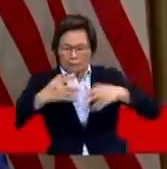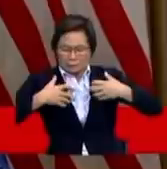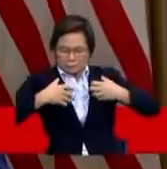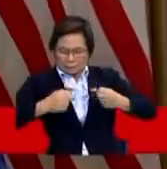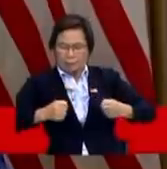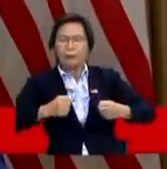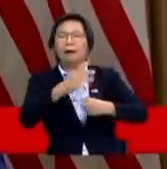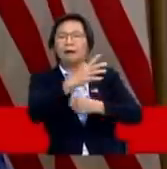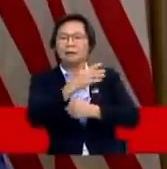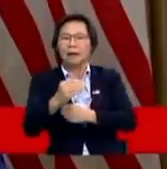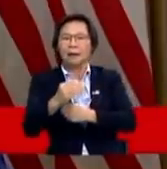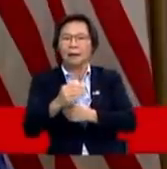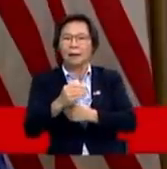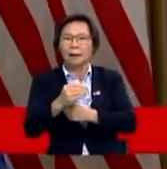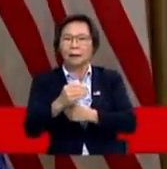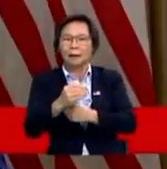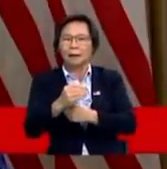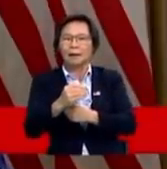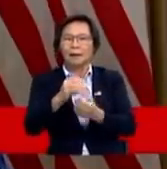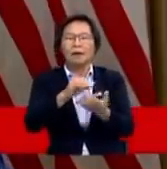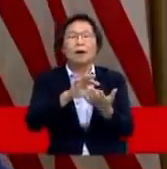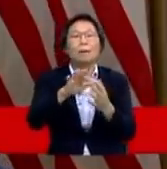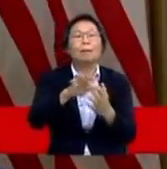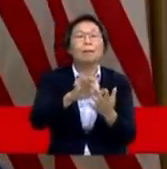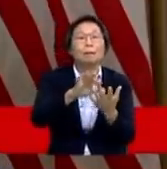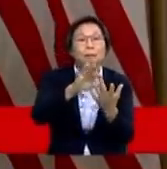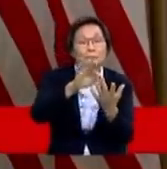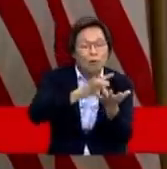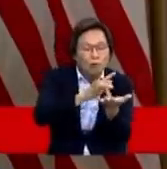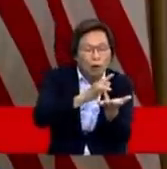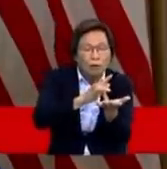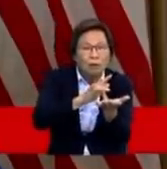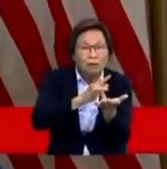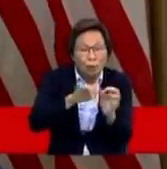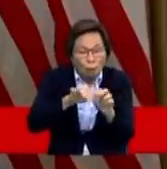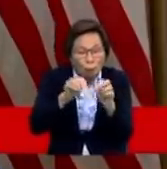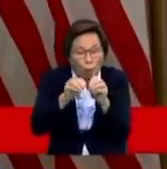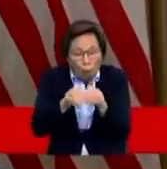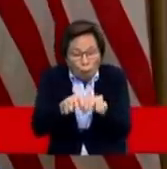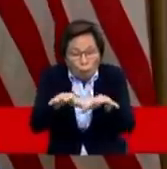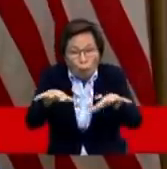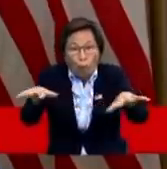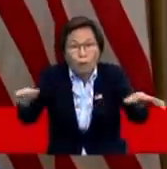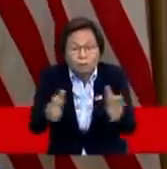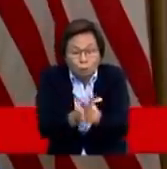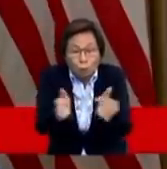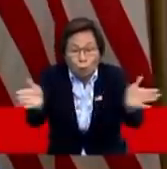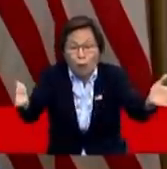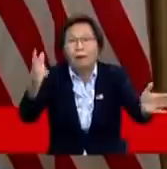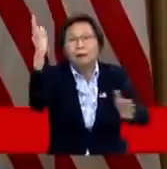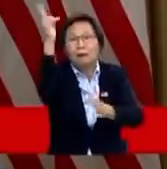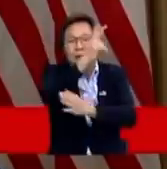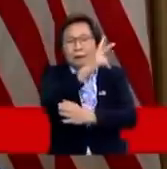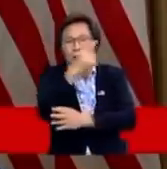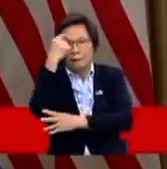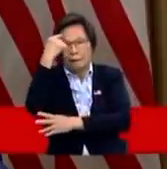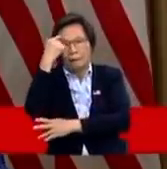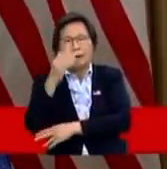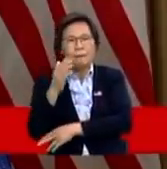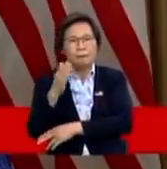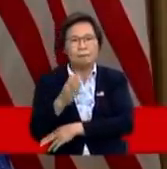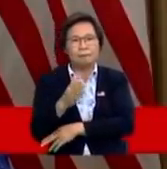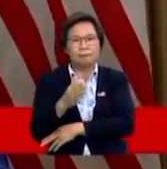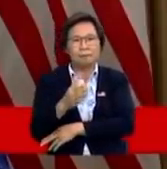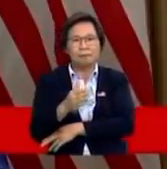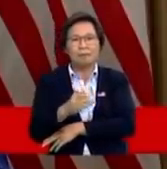kesehatan dan pilihan lautan yang lebih luas Kerajaan tidak akan tenaga untuk menarik semula